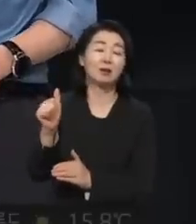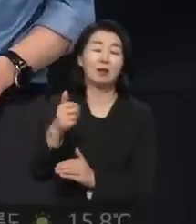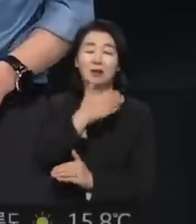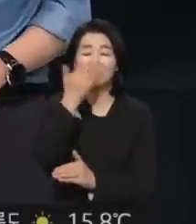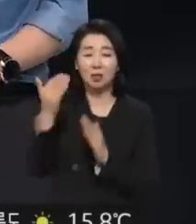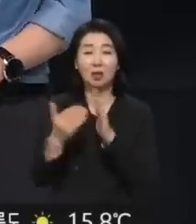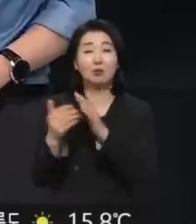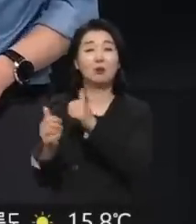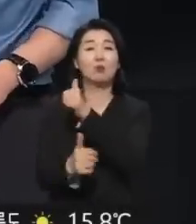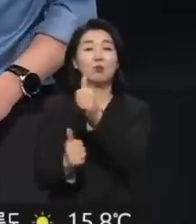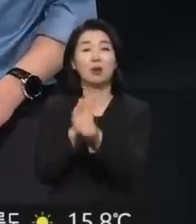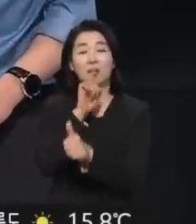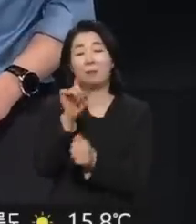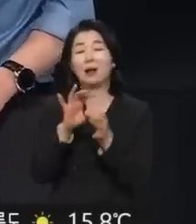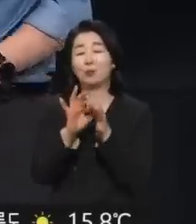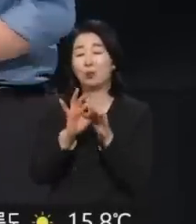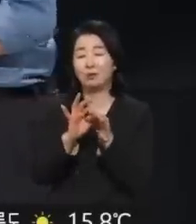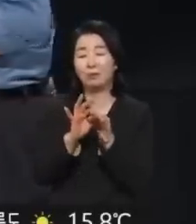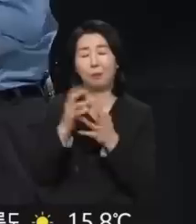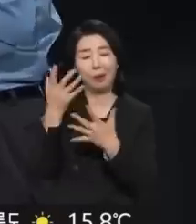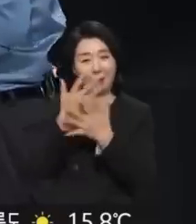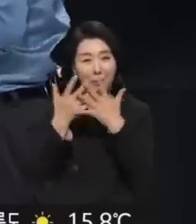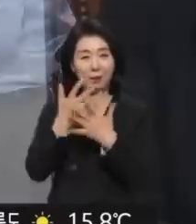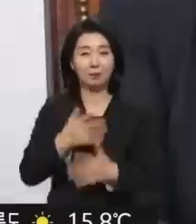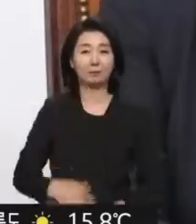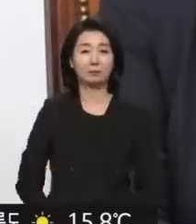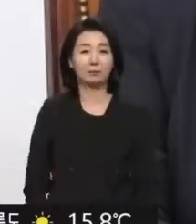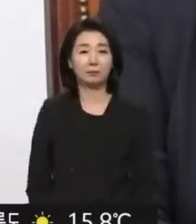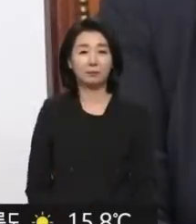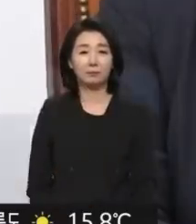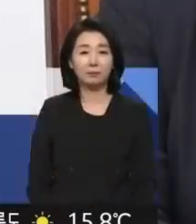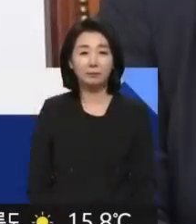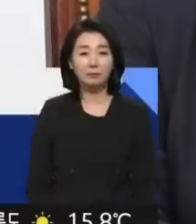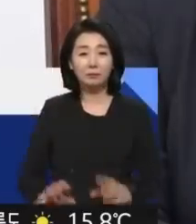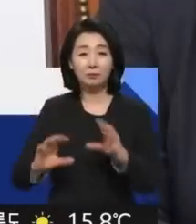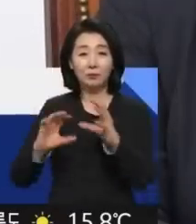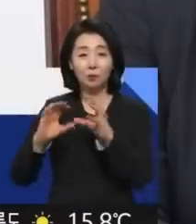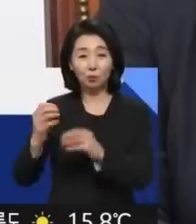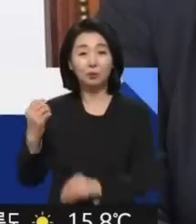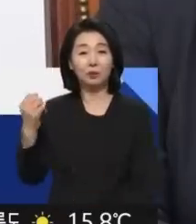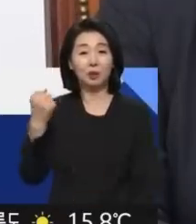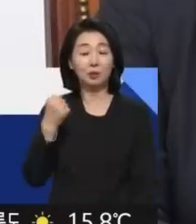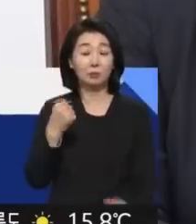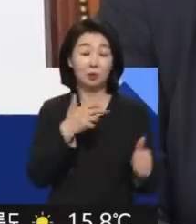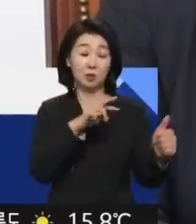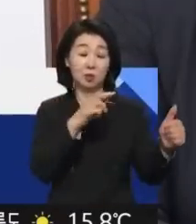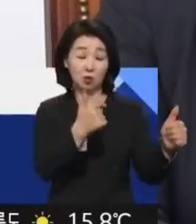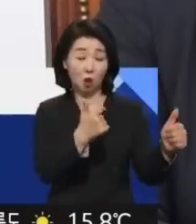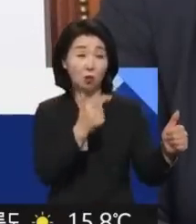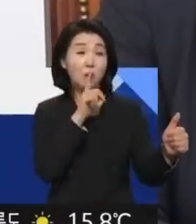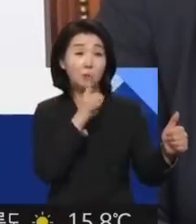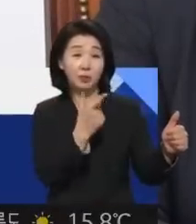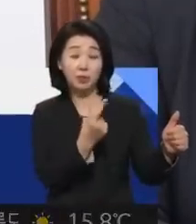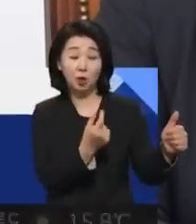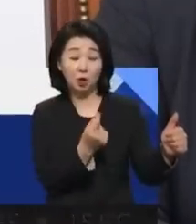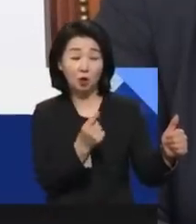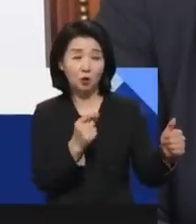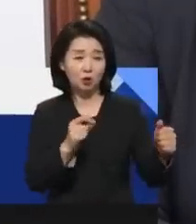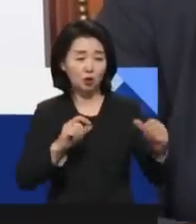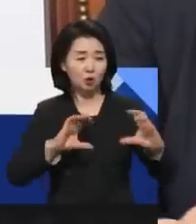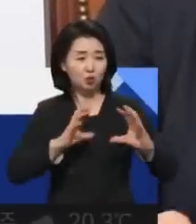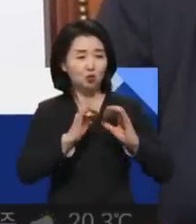청년 최고위원회의 입을 통해서 말입니다. 우리 국민의힘은 전광훈 씨처럼 국민 눈높이에 맞지